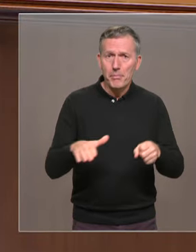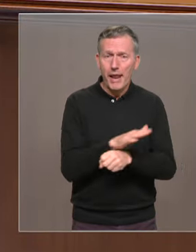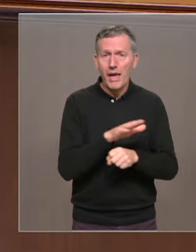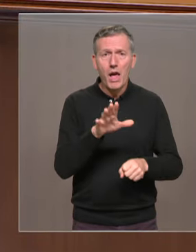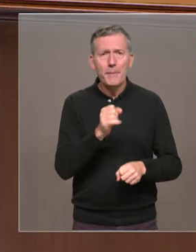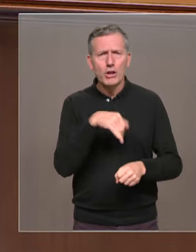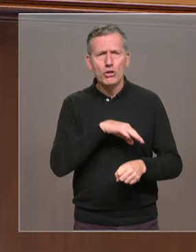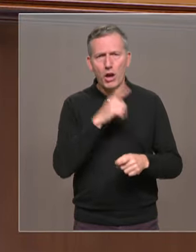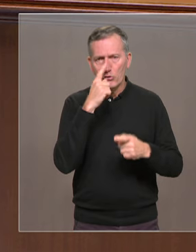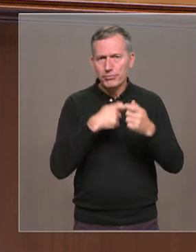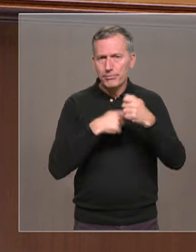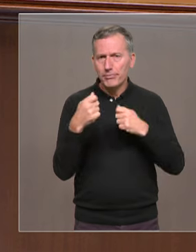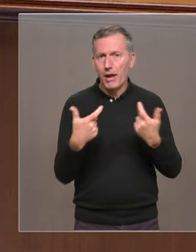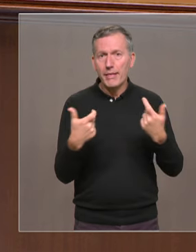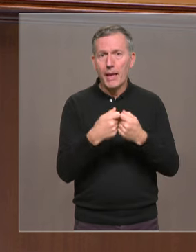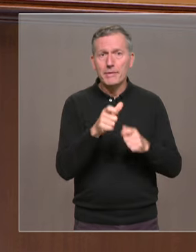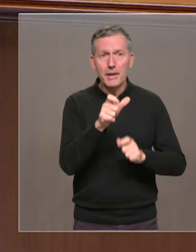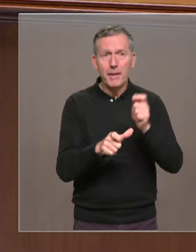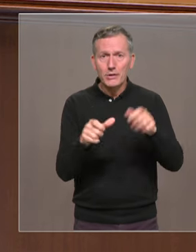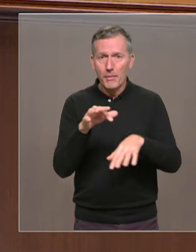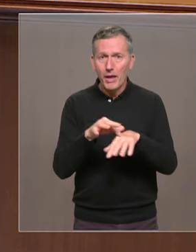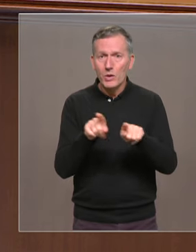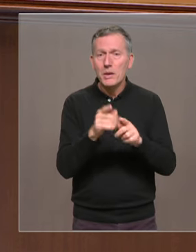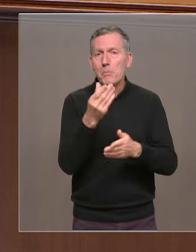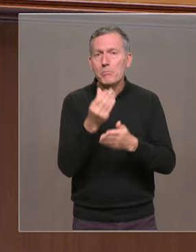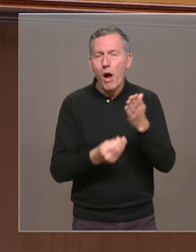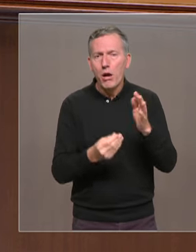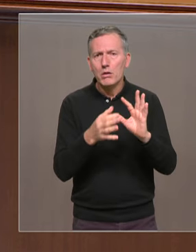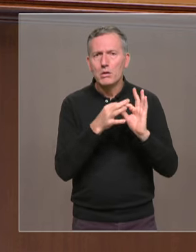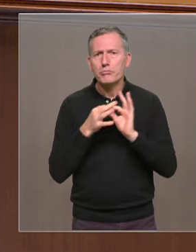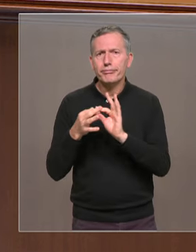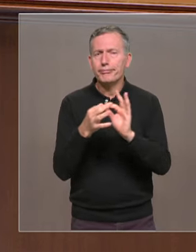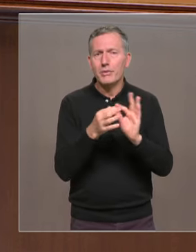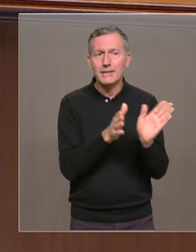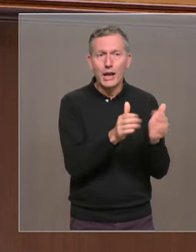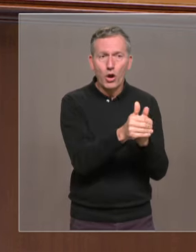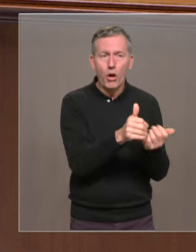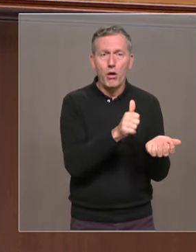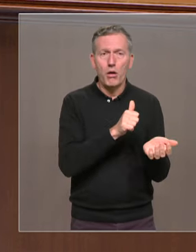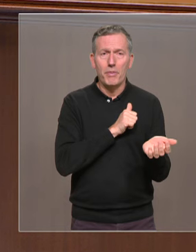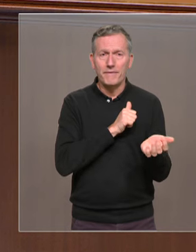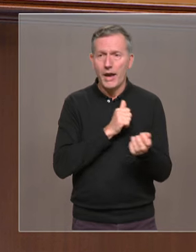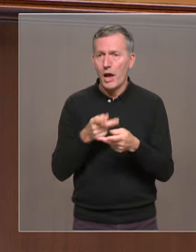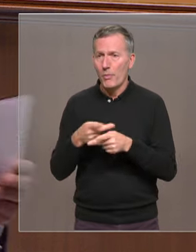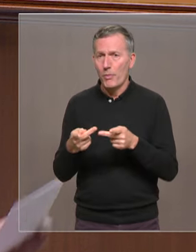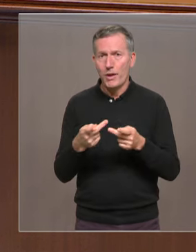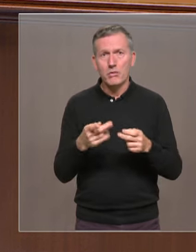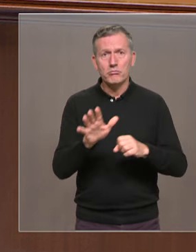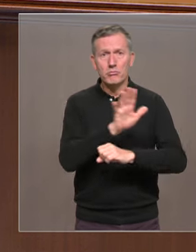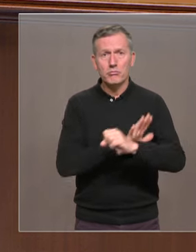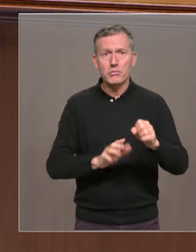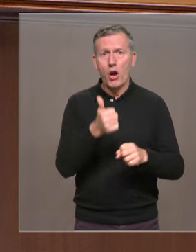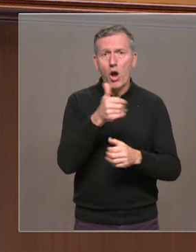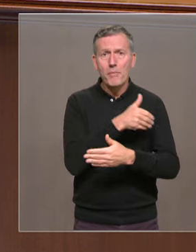charge inadaptée pour les patients et surtout un manque de coopération flagrant entre les secteurs publics et privés dans une métropole de plus d'un